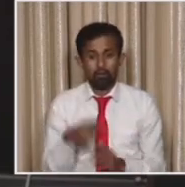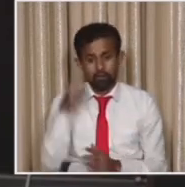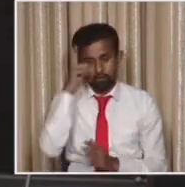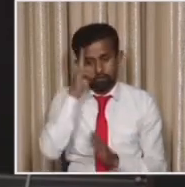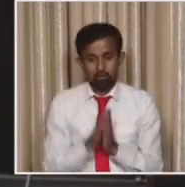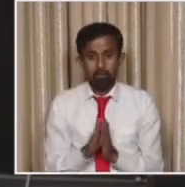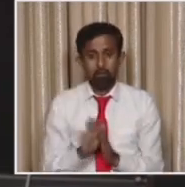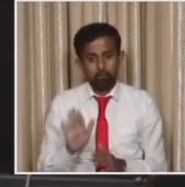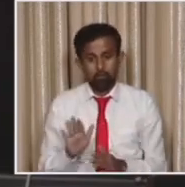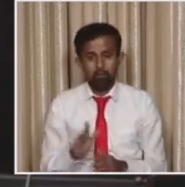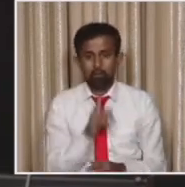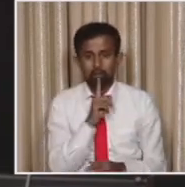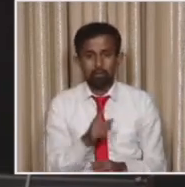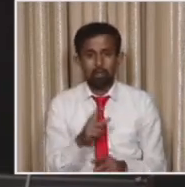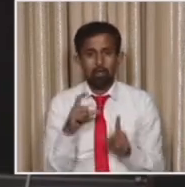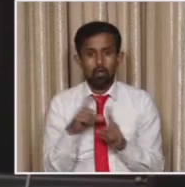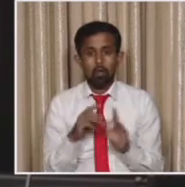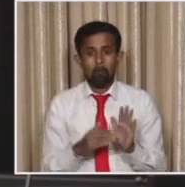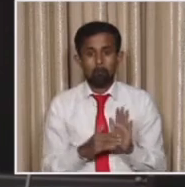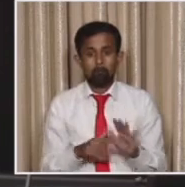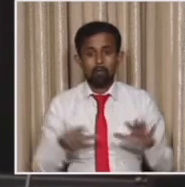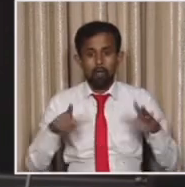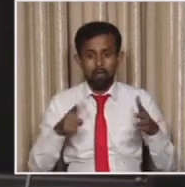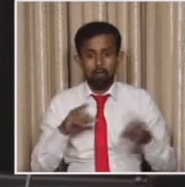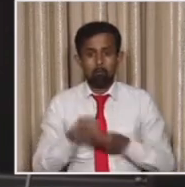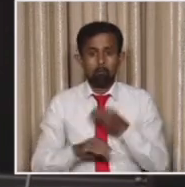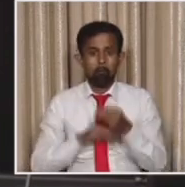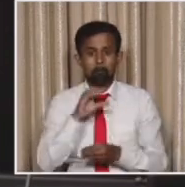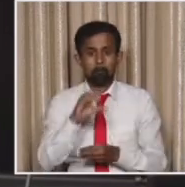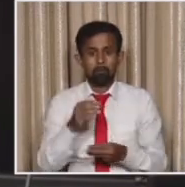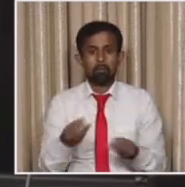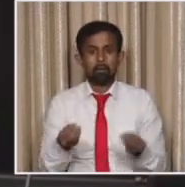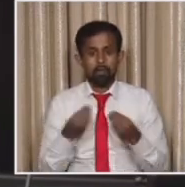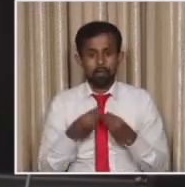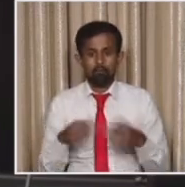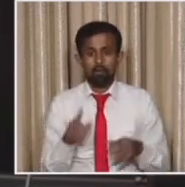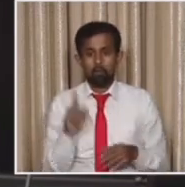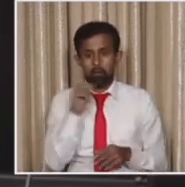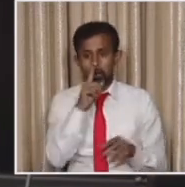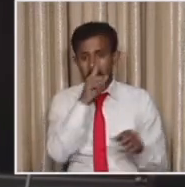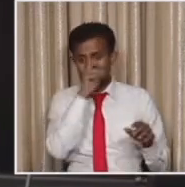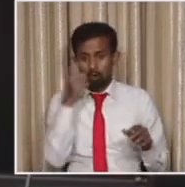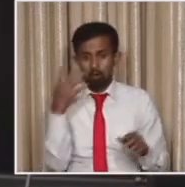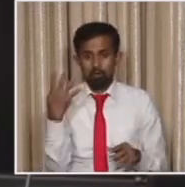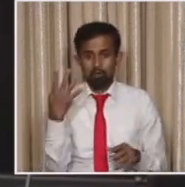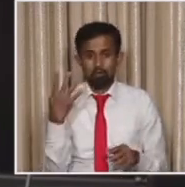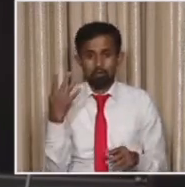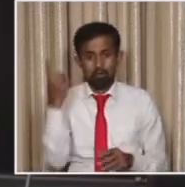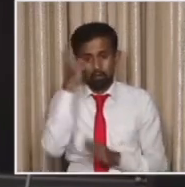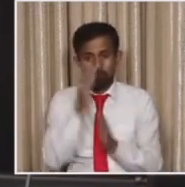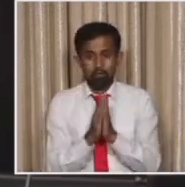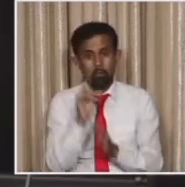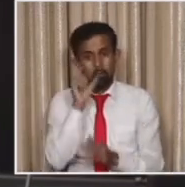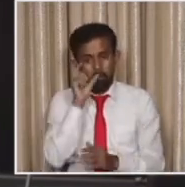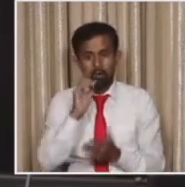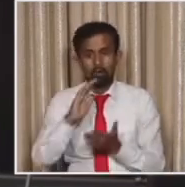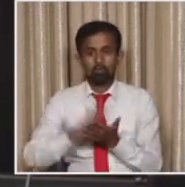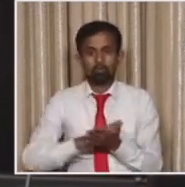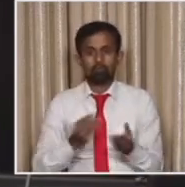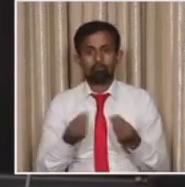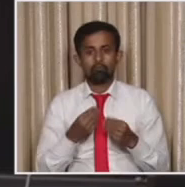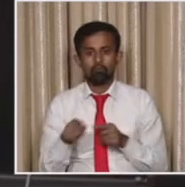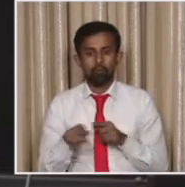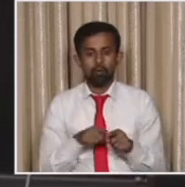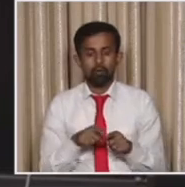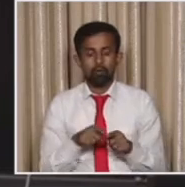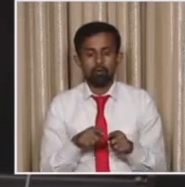දෙයියන්ගේ පිටෙන් කියලා තමයි කියන්නේ ඩොලර් මිලියන 700ක ආයෝජන මේ වෙනකොට අපිට අවිලා තියෙනවා පළවෙනි කාර්තුව සඳහා දෙයියෝ බලලා කියලා තමයි කියන්නේ හැබැයි